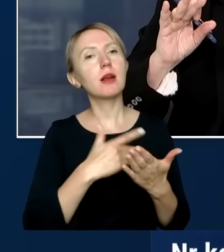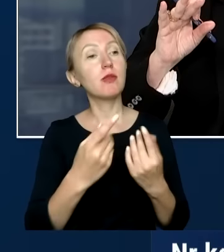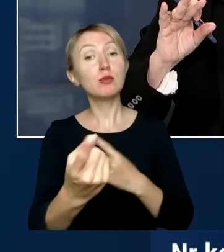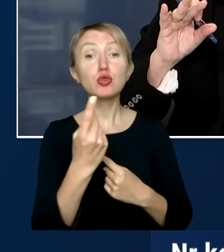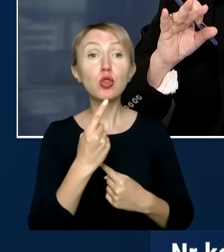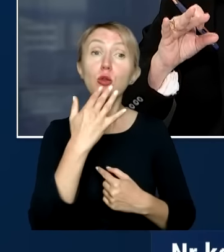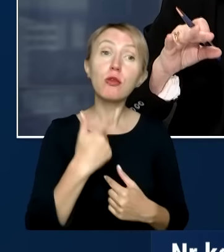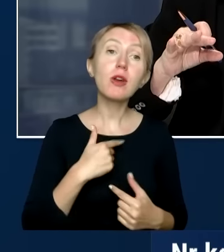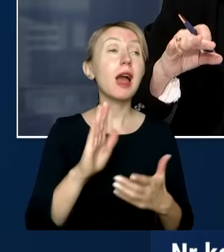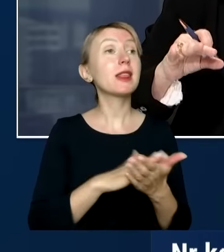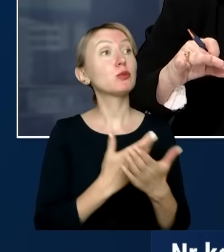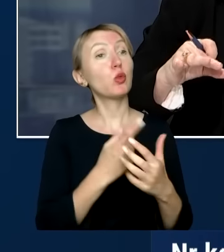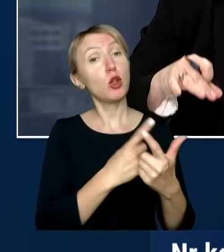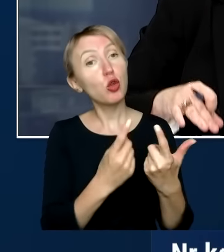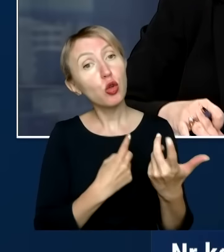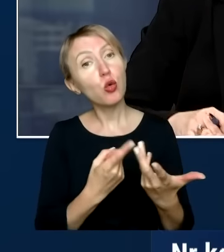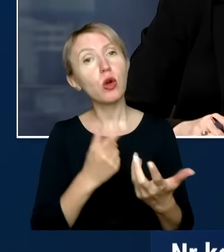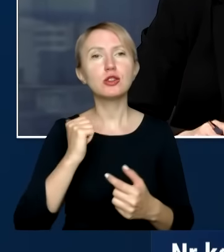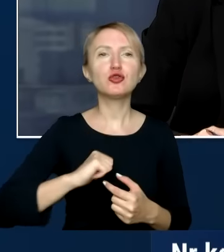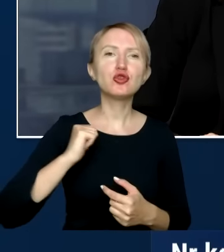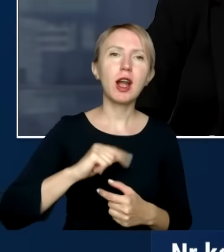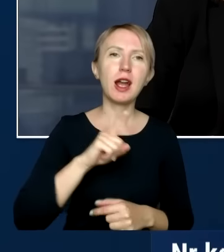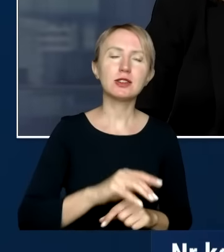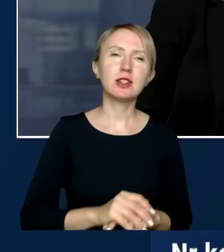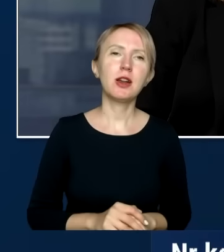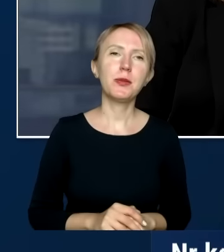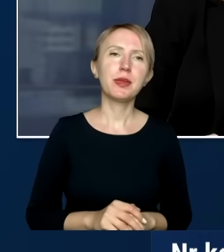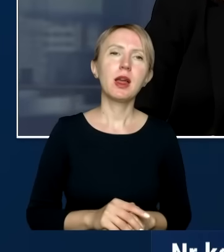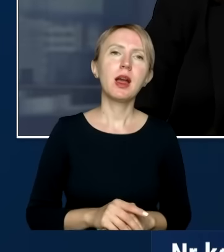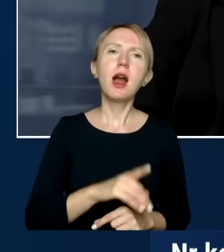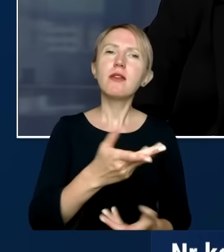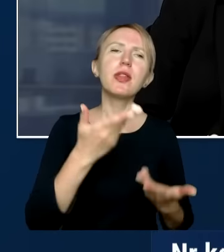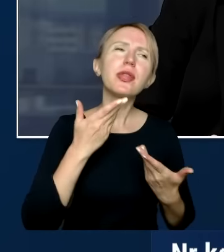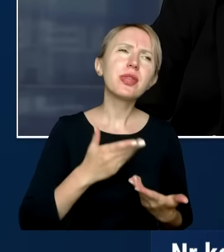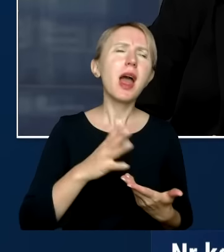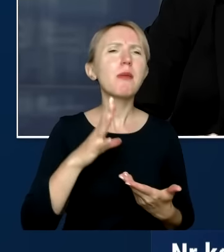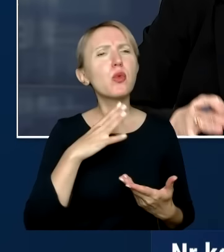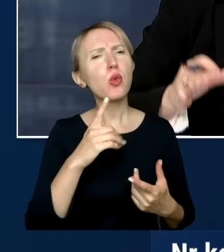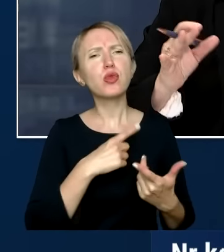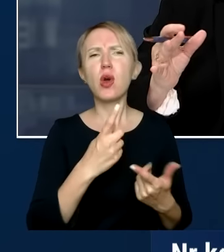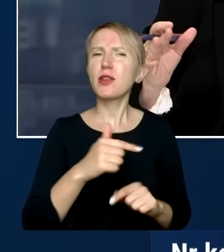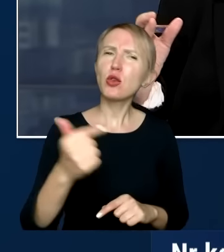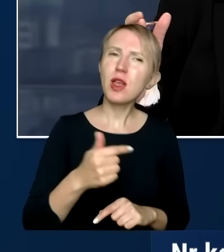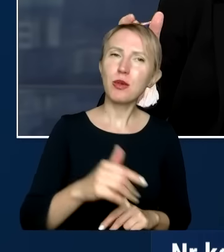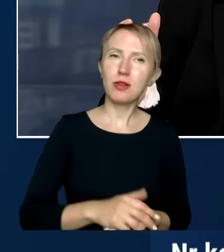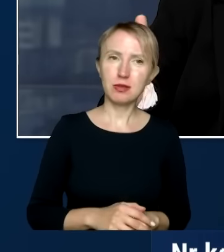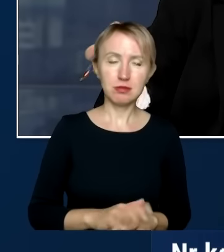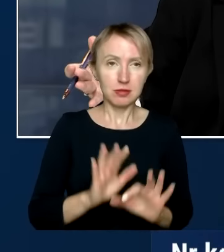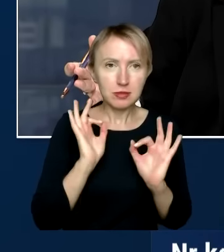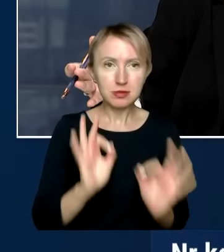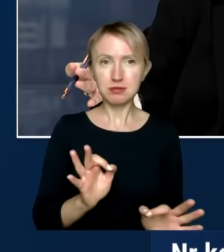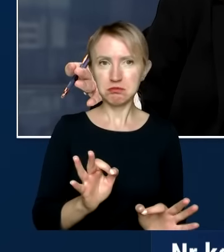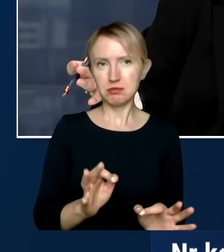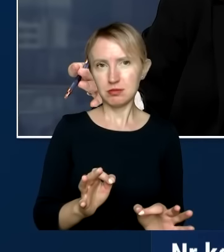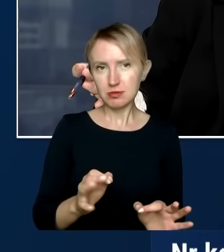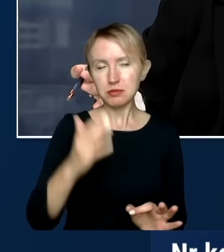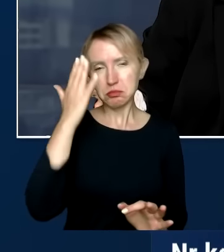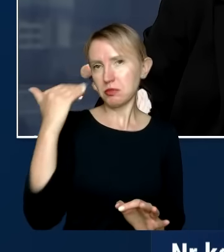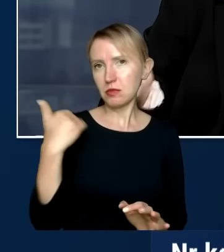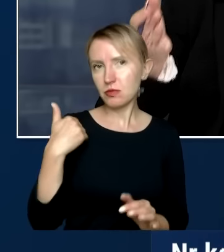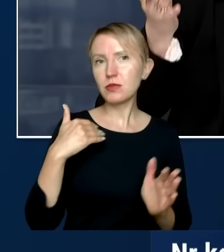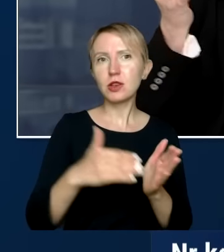tam czasami państwo Czekają na nas a Daliście coś takiego A może nie powinniście dobrze może nie powinniśmy Trzeba to